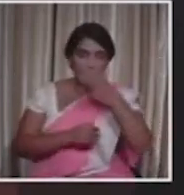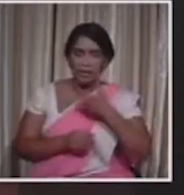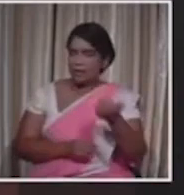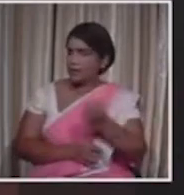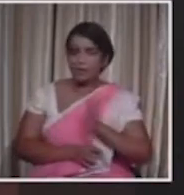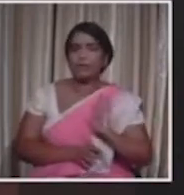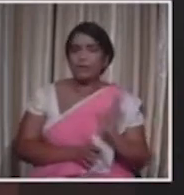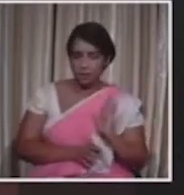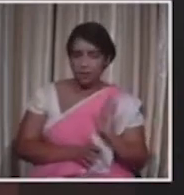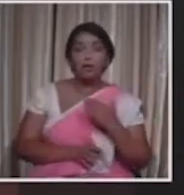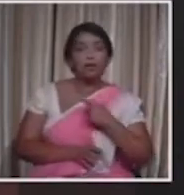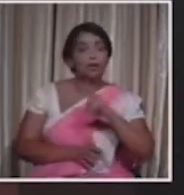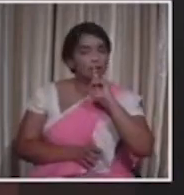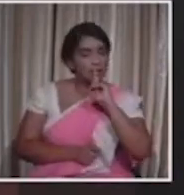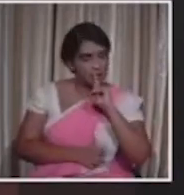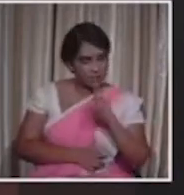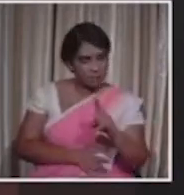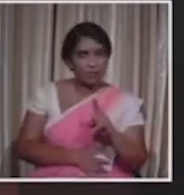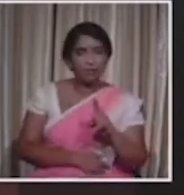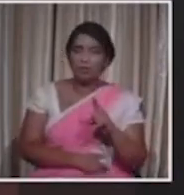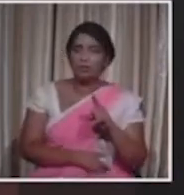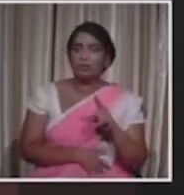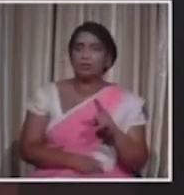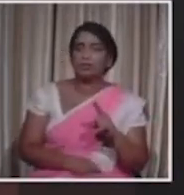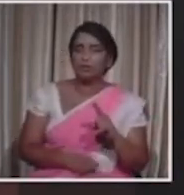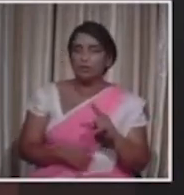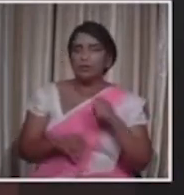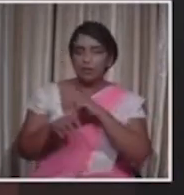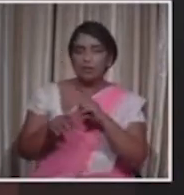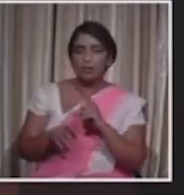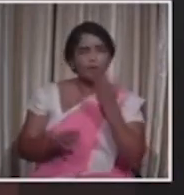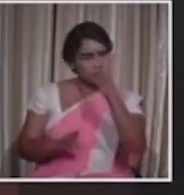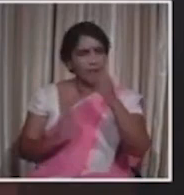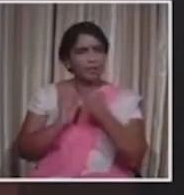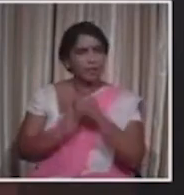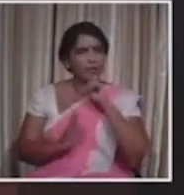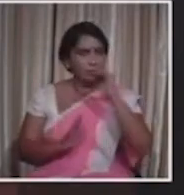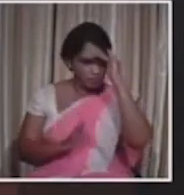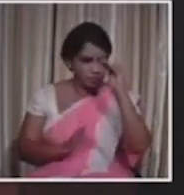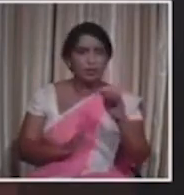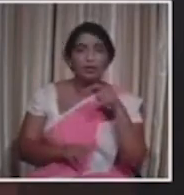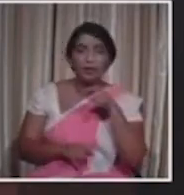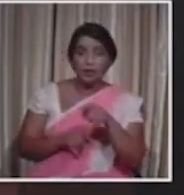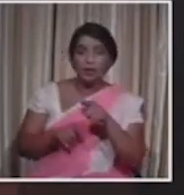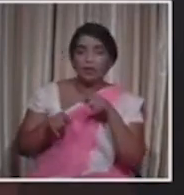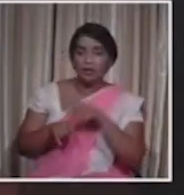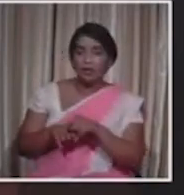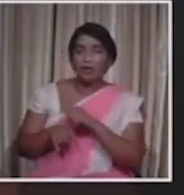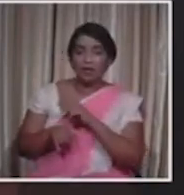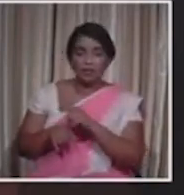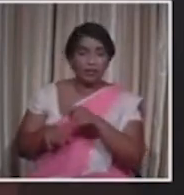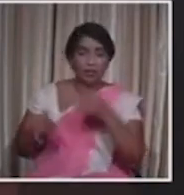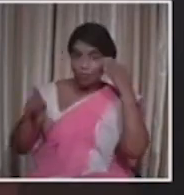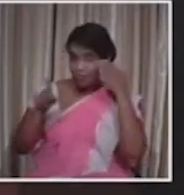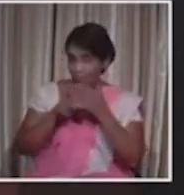mereka ni. Mama kian ni garu kata naik tu mami. Mama mana? Mama kian ni garu kata naik tu mami. Ini section 43 yang amend kerana